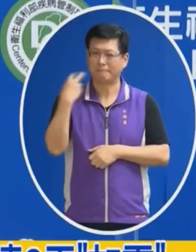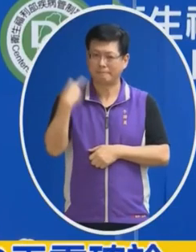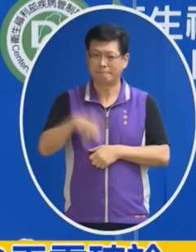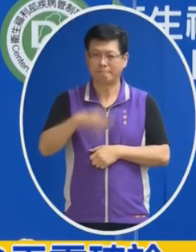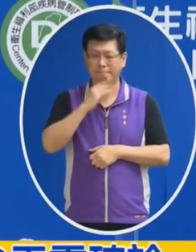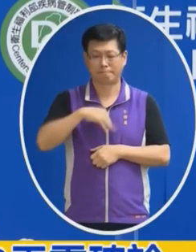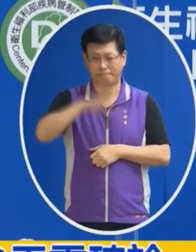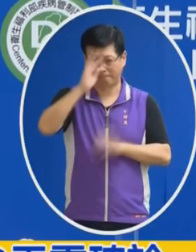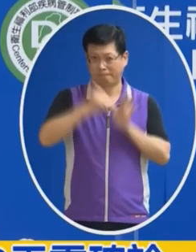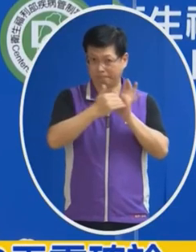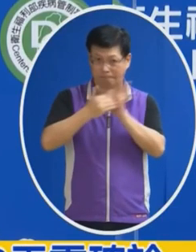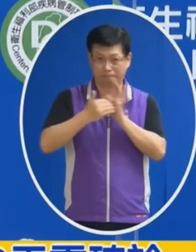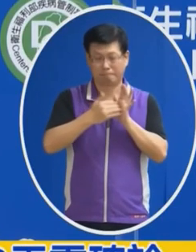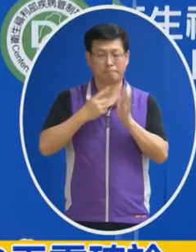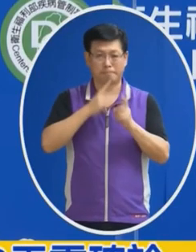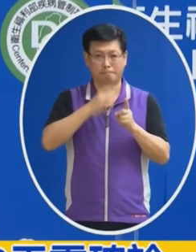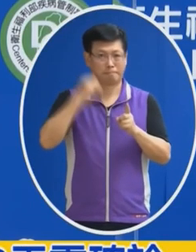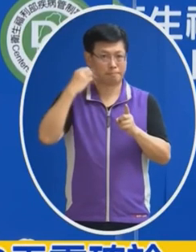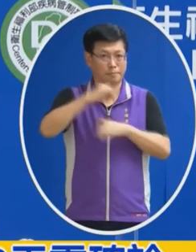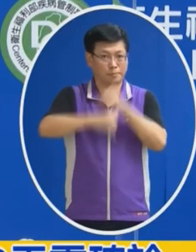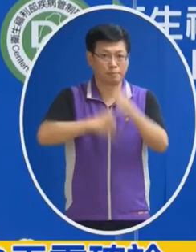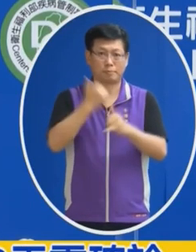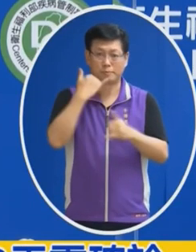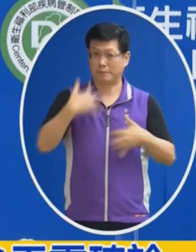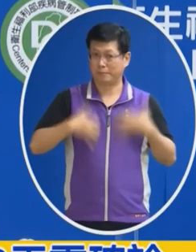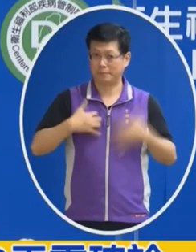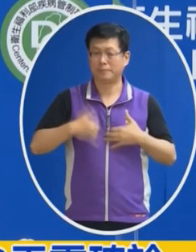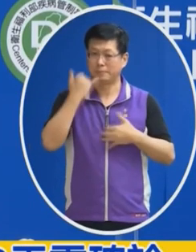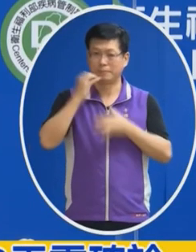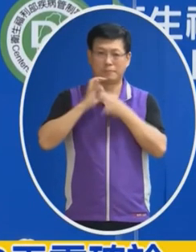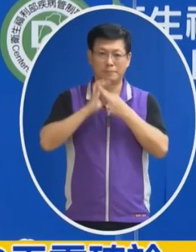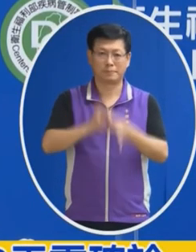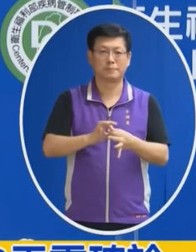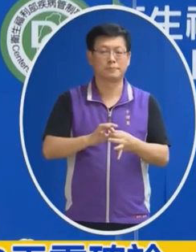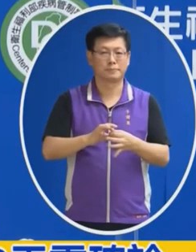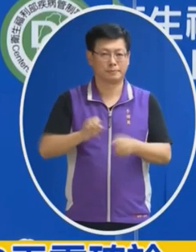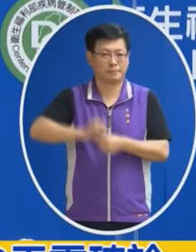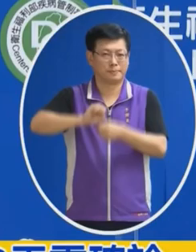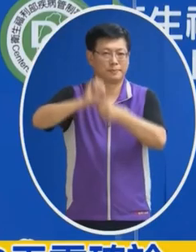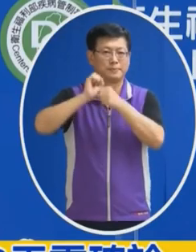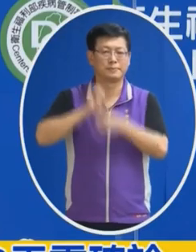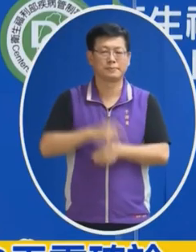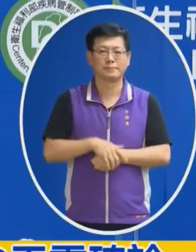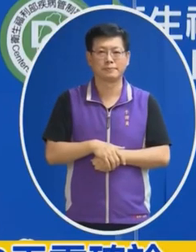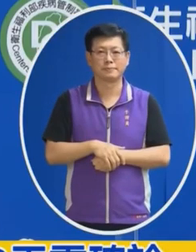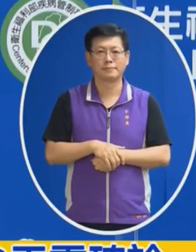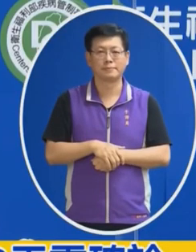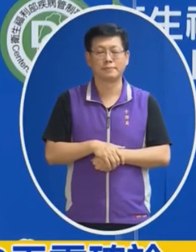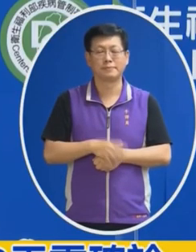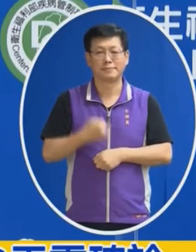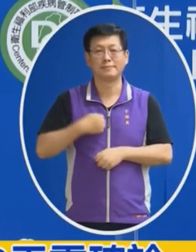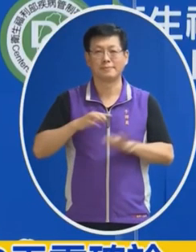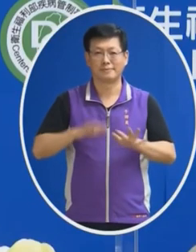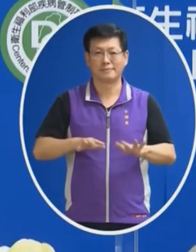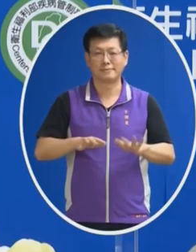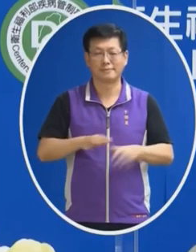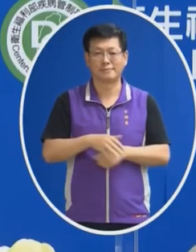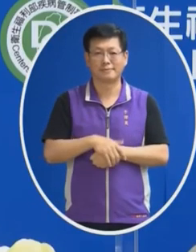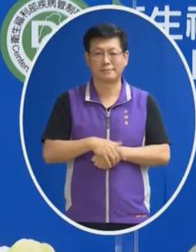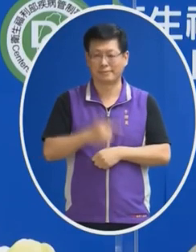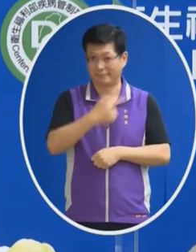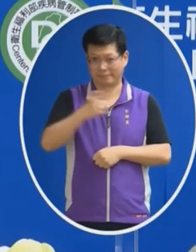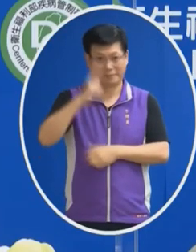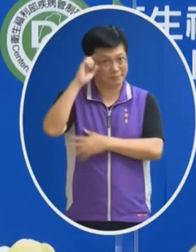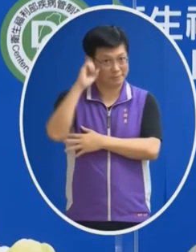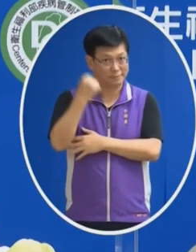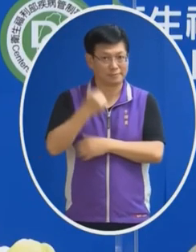够例行防疫的新生活哈，让我们这个热可以哈持续的增加，好努力。那这是我们在啊